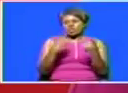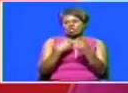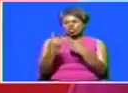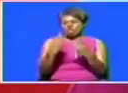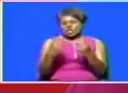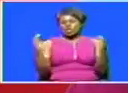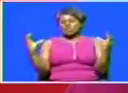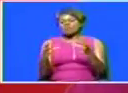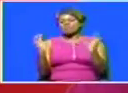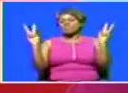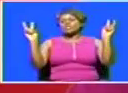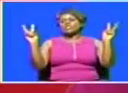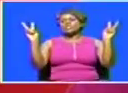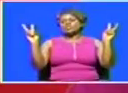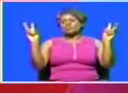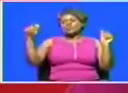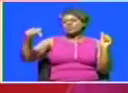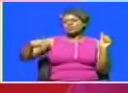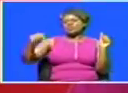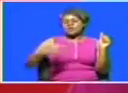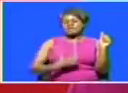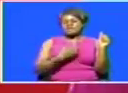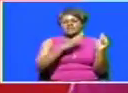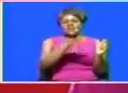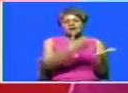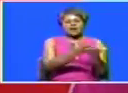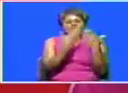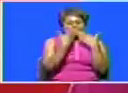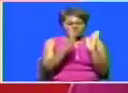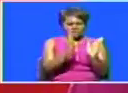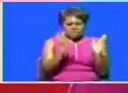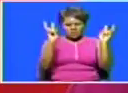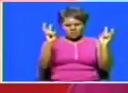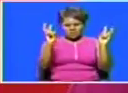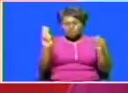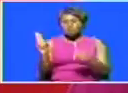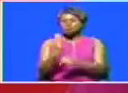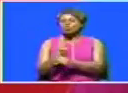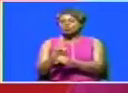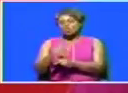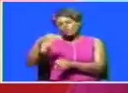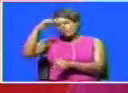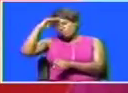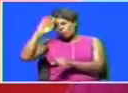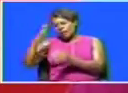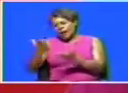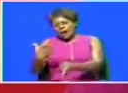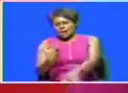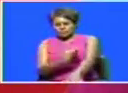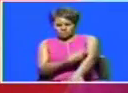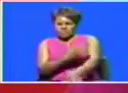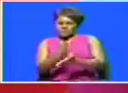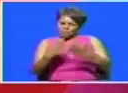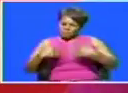ya jamii. Na hii leo Bikifimbo ndo huyu ashafika kwenye studio. Mada yetu ni matumizi ya pombe na vile vile mihadarati. Kuna wale